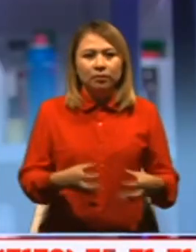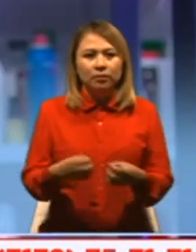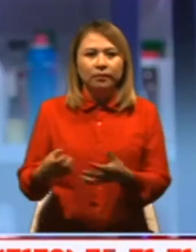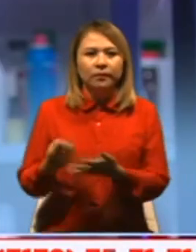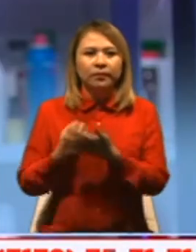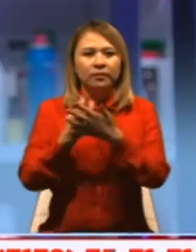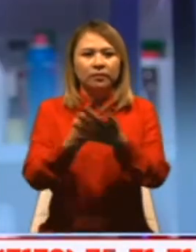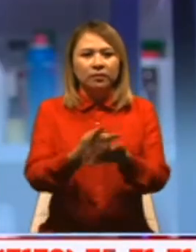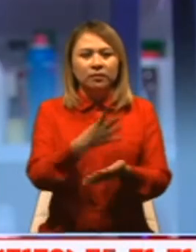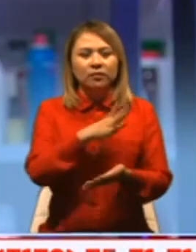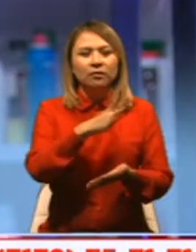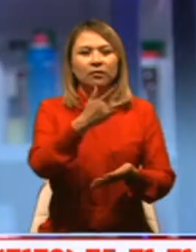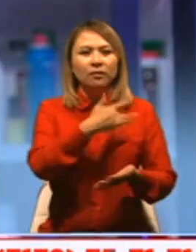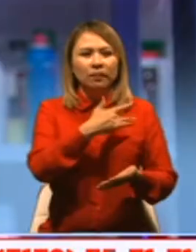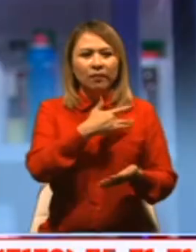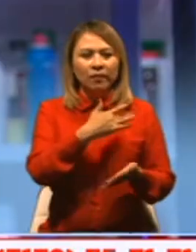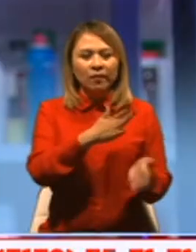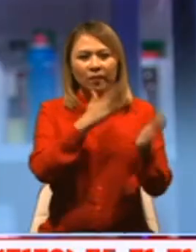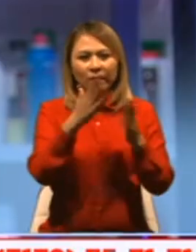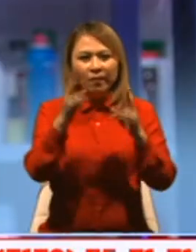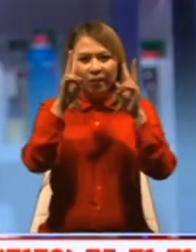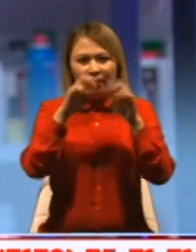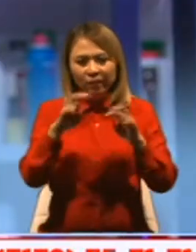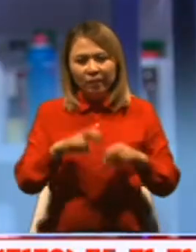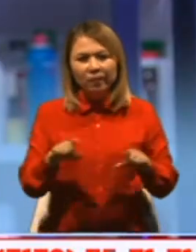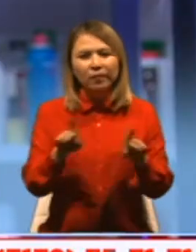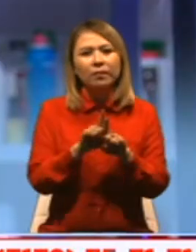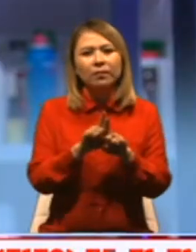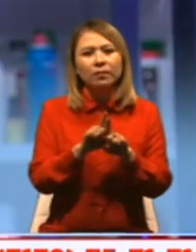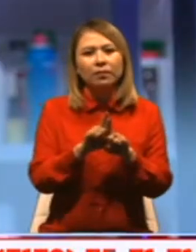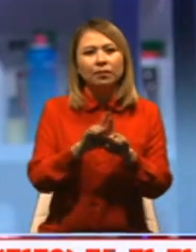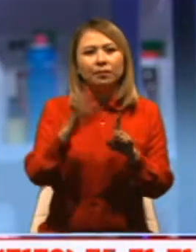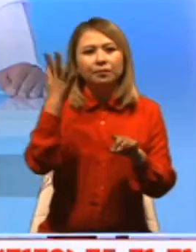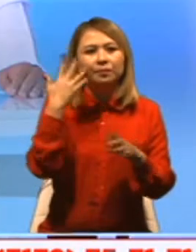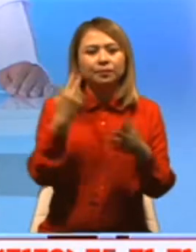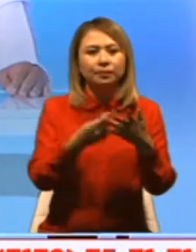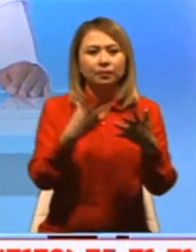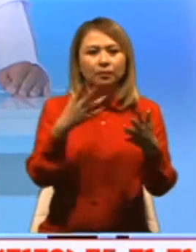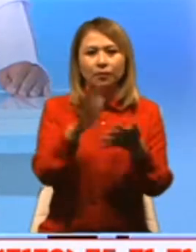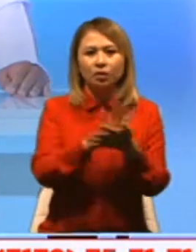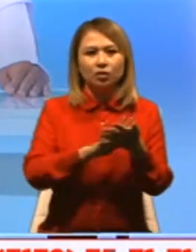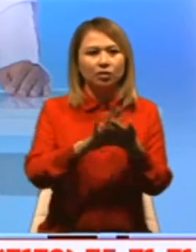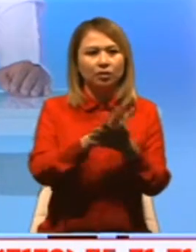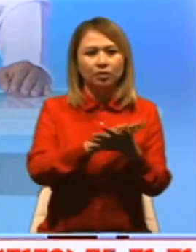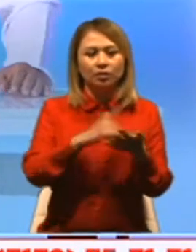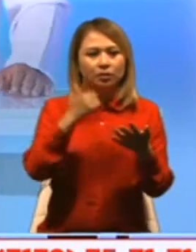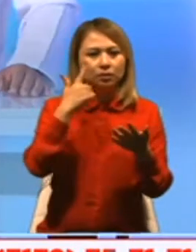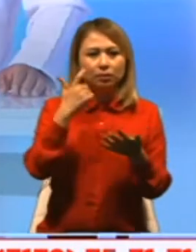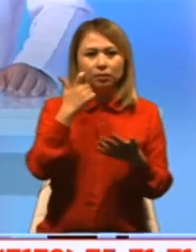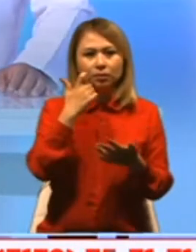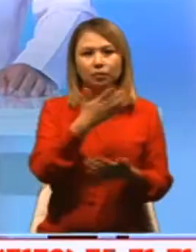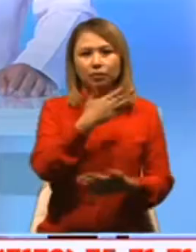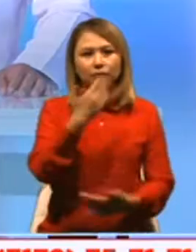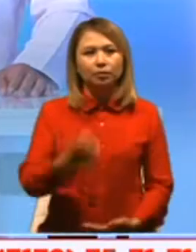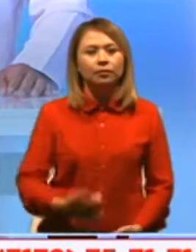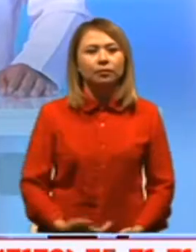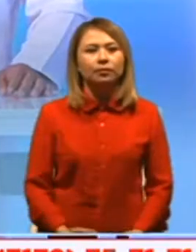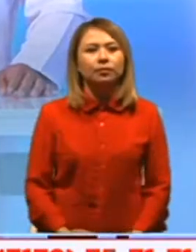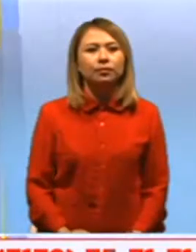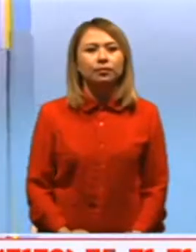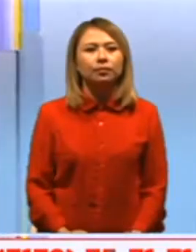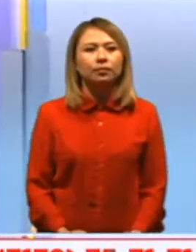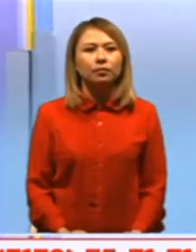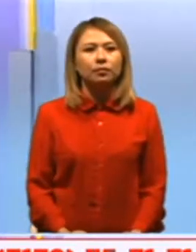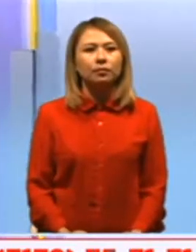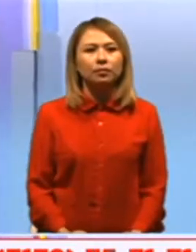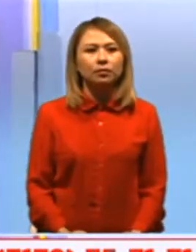еді, бүйрек деп сөйтті, одан кейін өзі көрініп еді, абырай сақырға тапсырғанда ешқандай сақыр болмады. Болмады. Бүйрек ауырса енді жалпы